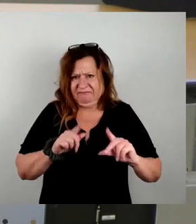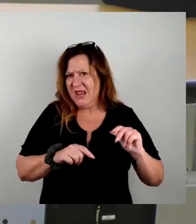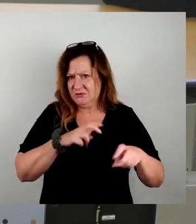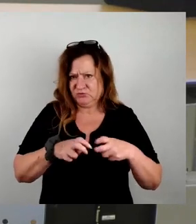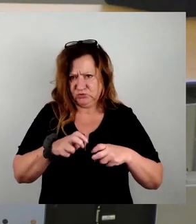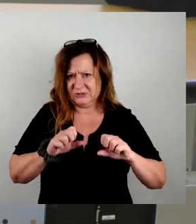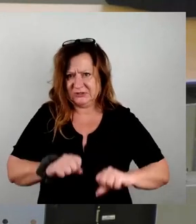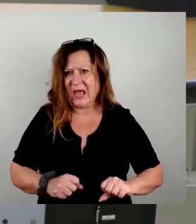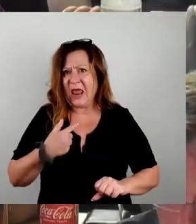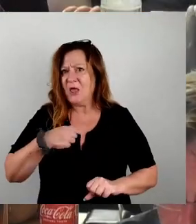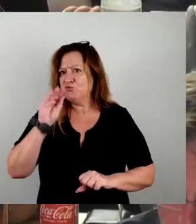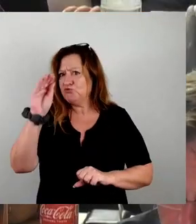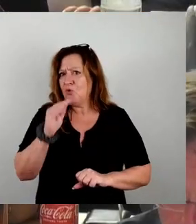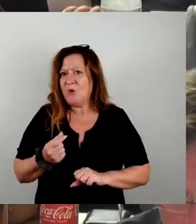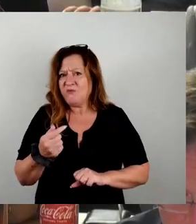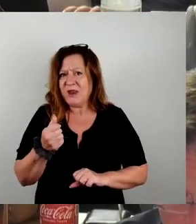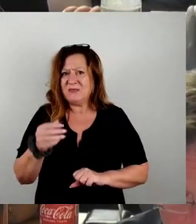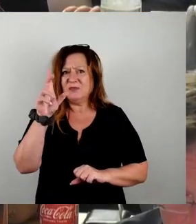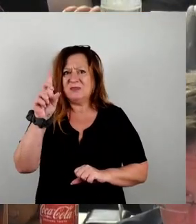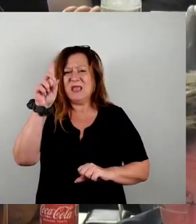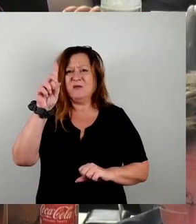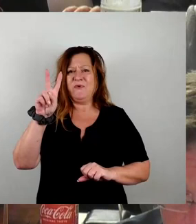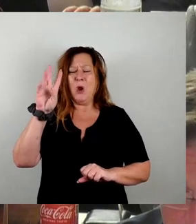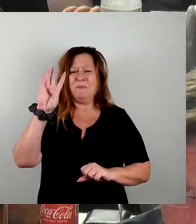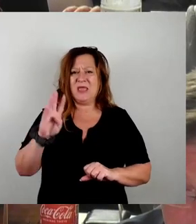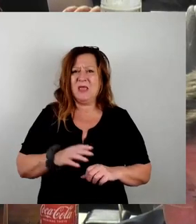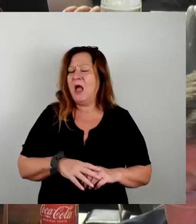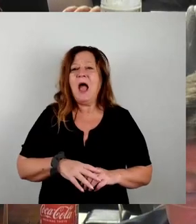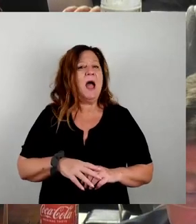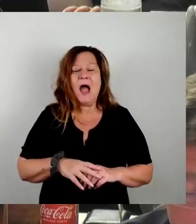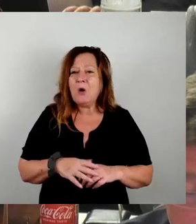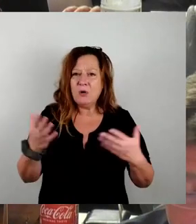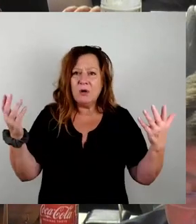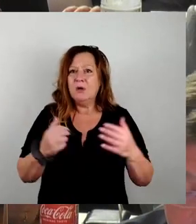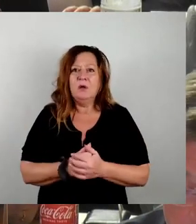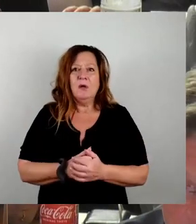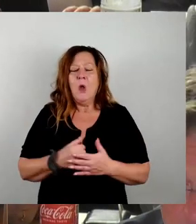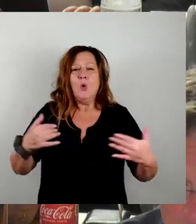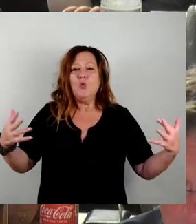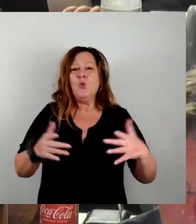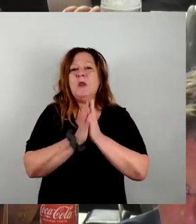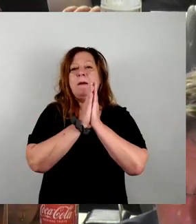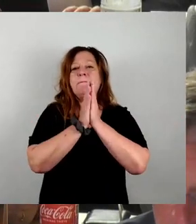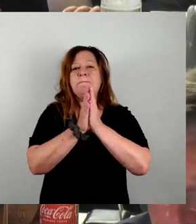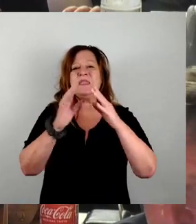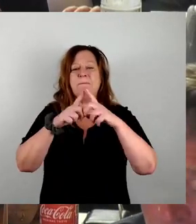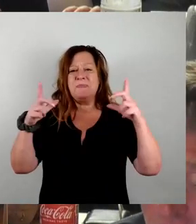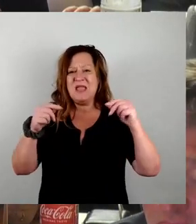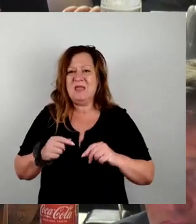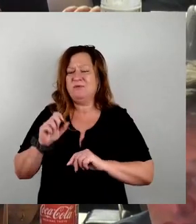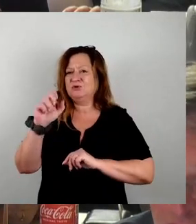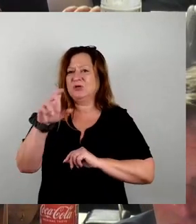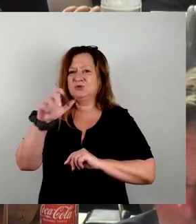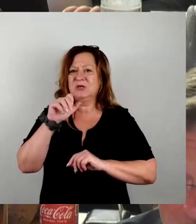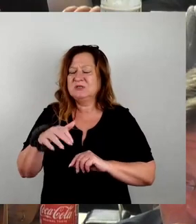finanzieren wollen. Wir brauchen auch nicht, wie die Grünen, irgendwelche Bittbriefe schicken vom VVO an Bund und Land, weil das machen die jede Woche. Das